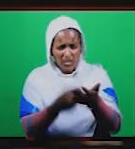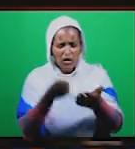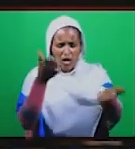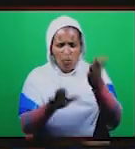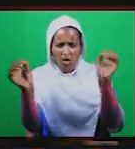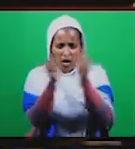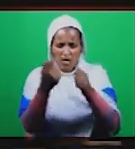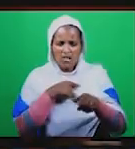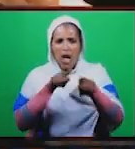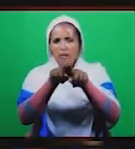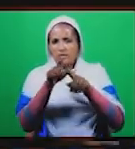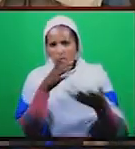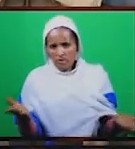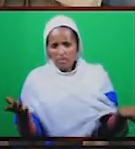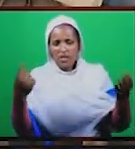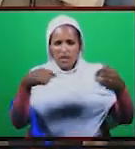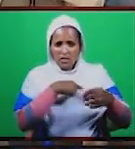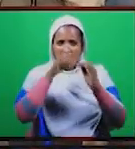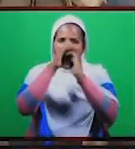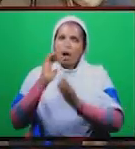ናቸው። እነዚህ ምውታን ናቸው።